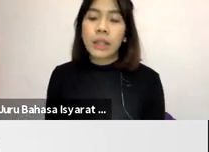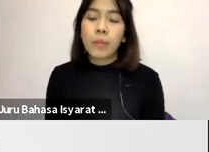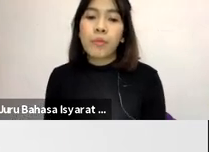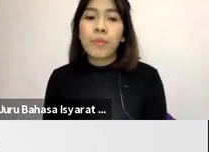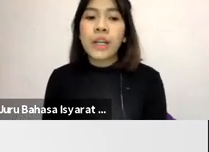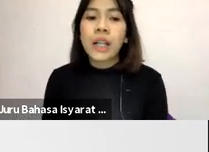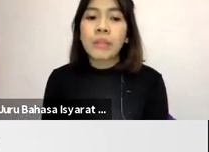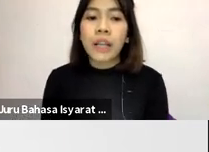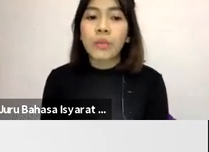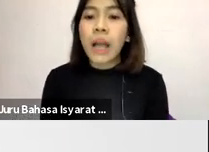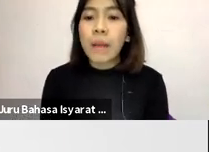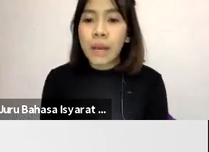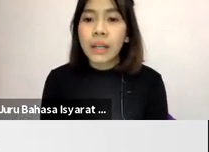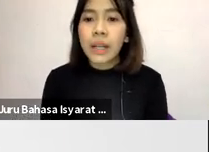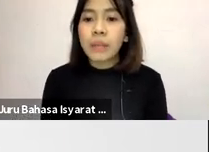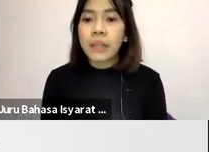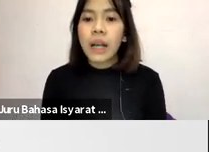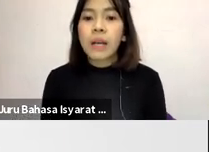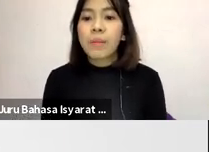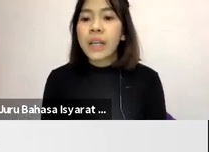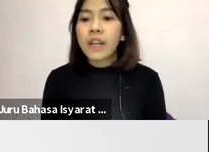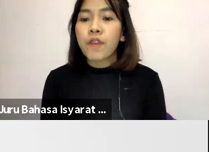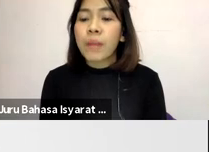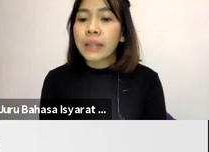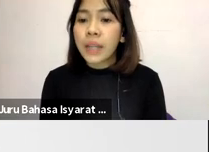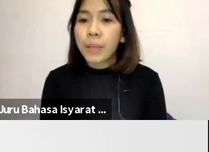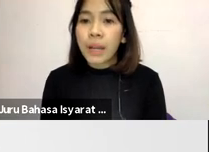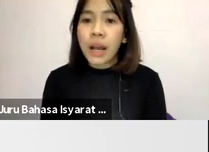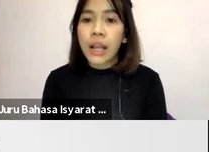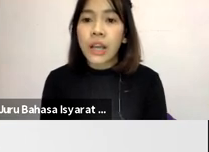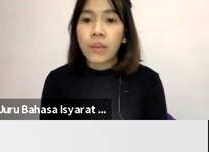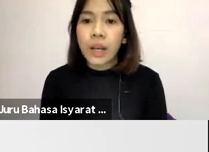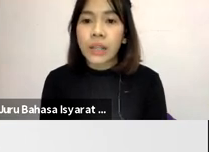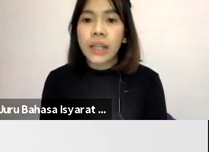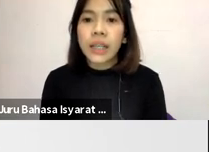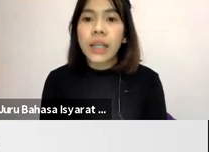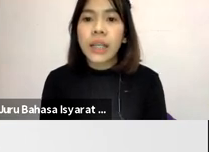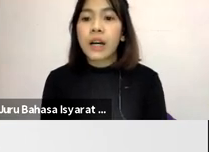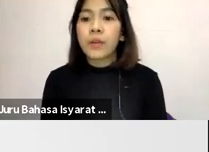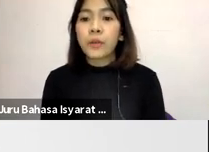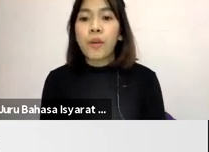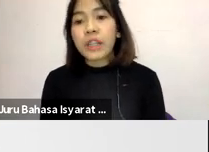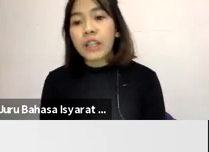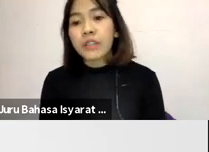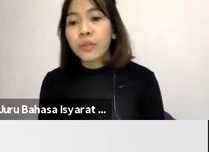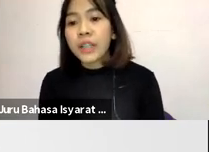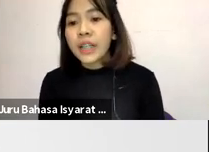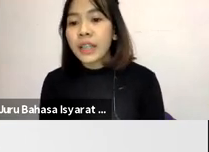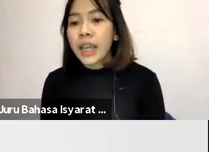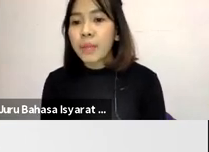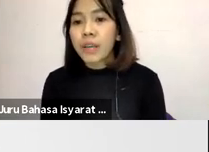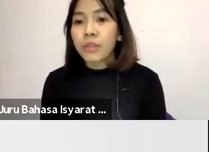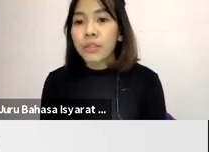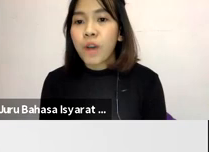bisa terkumpul didalam satu laman yang bisa memberikan informasi kepada khalayak luas jadi Hai auntuk komunitas